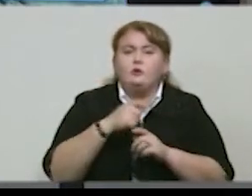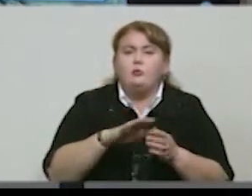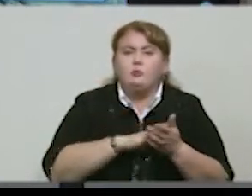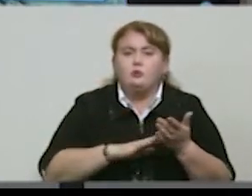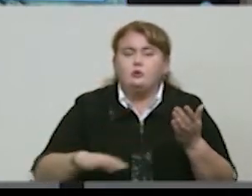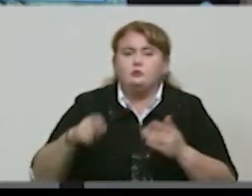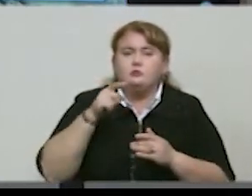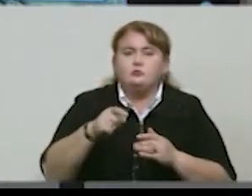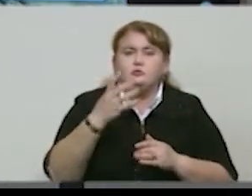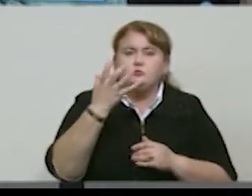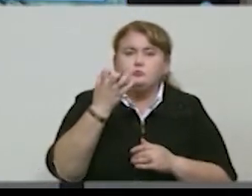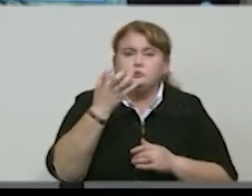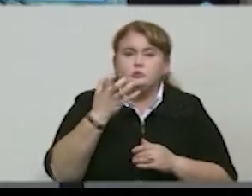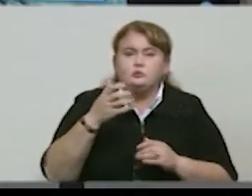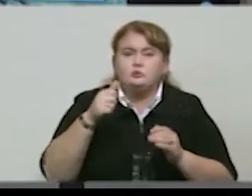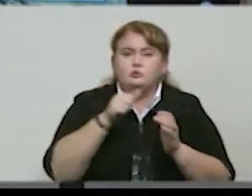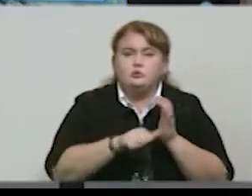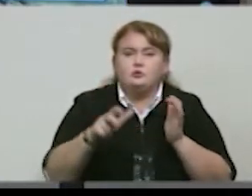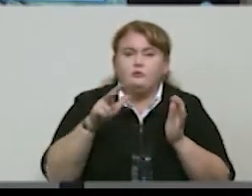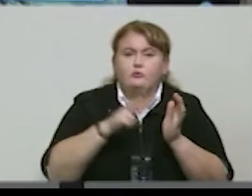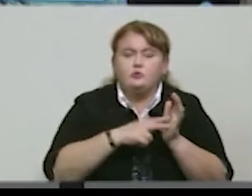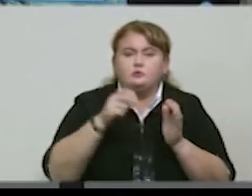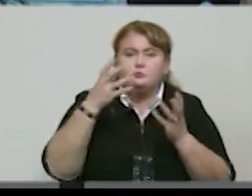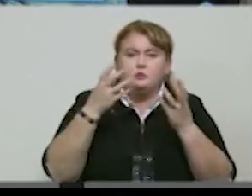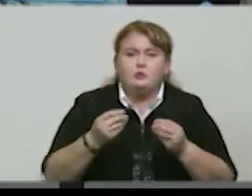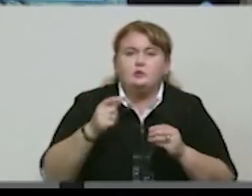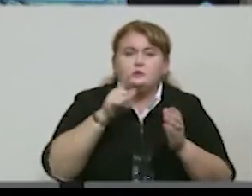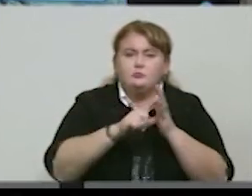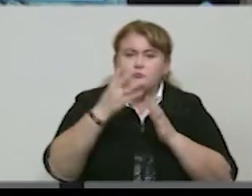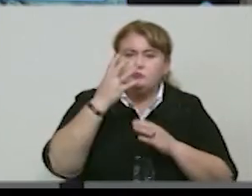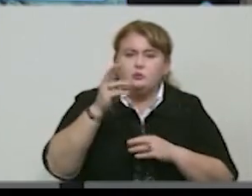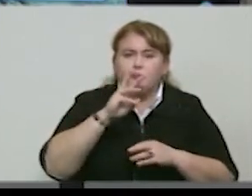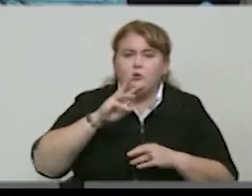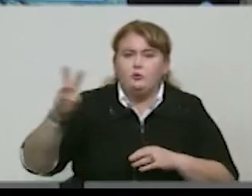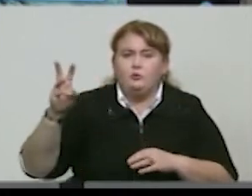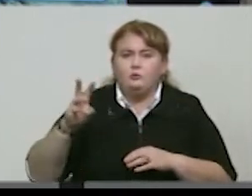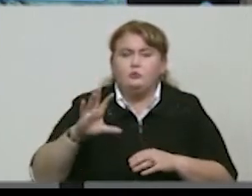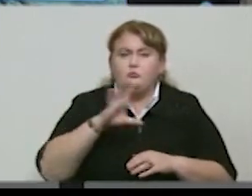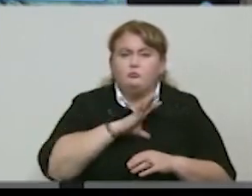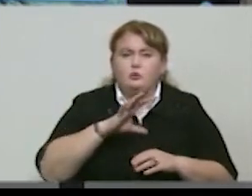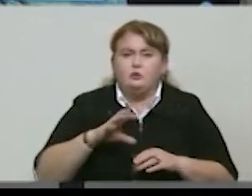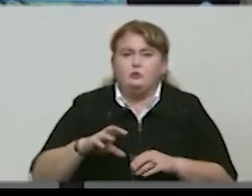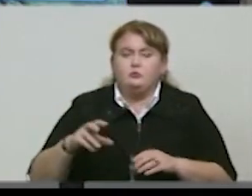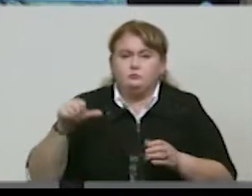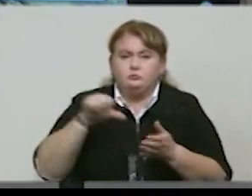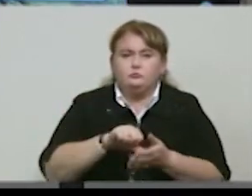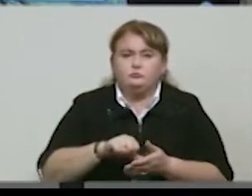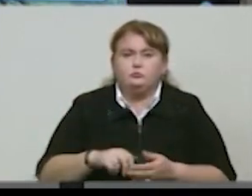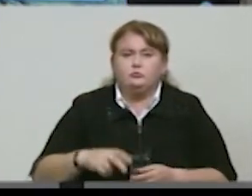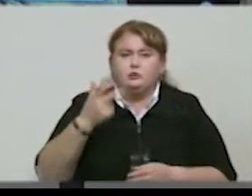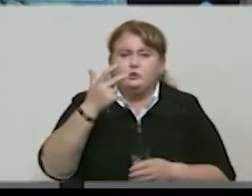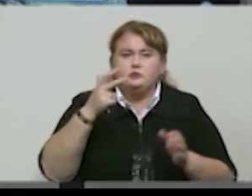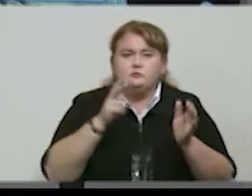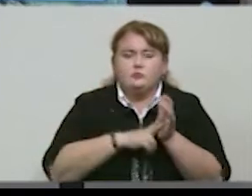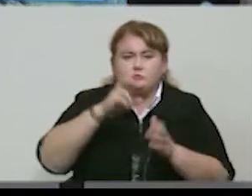продолжалась 1568 дней. 74 миллиона было мобилизовано.